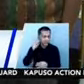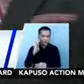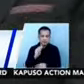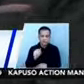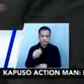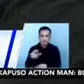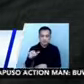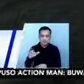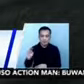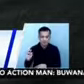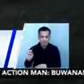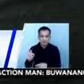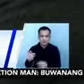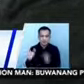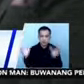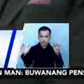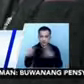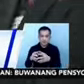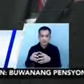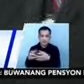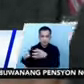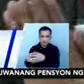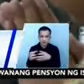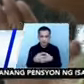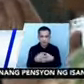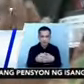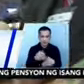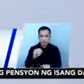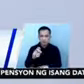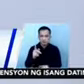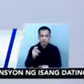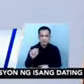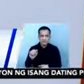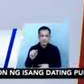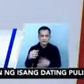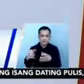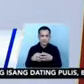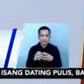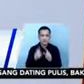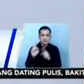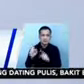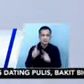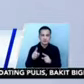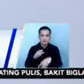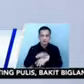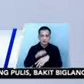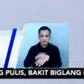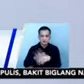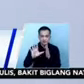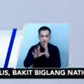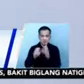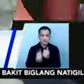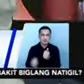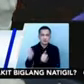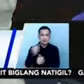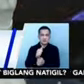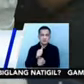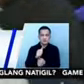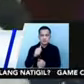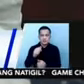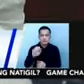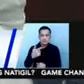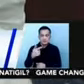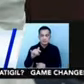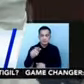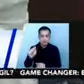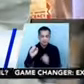ibang partido sa BARM para sa Multi-Party Democracy Summit. Dito nagbabala si COMELEC Chairman George Erwin Garcia sa posible